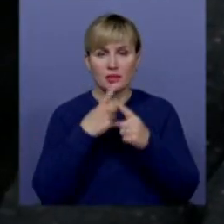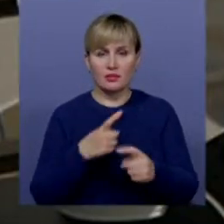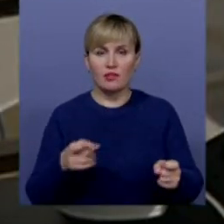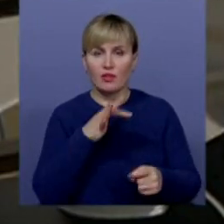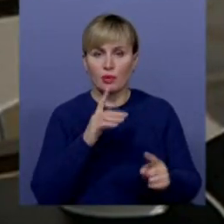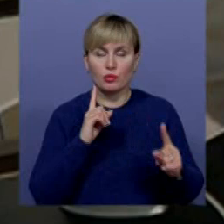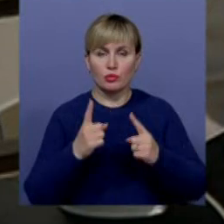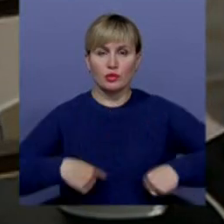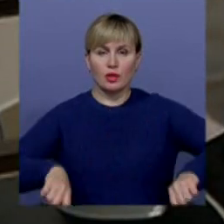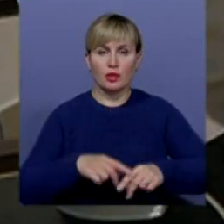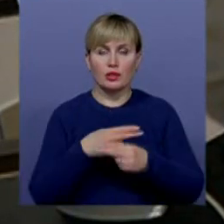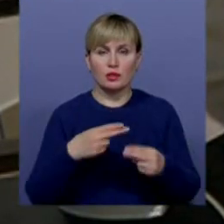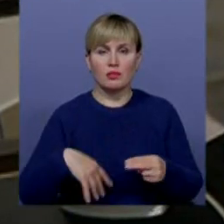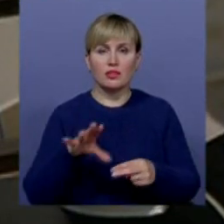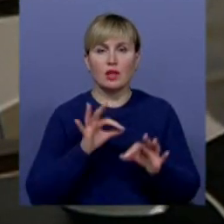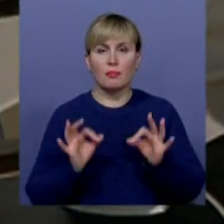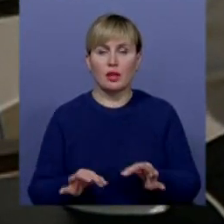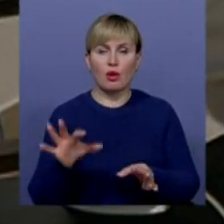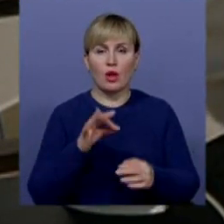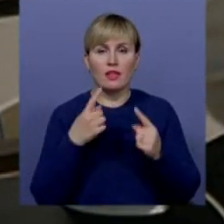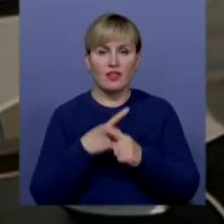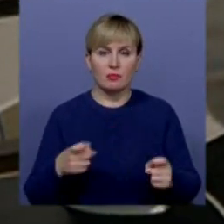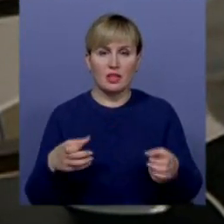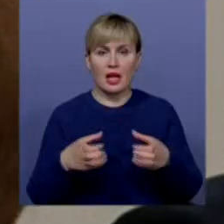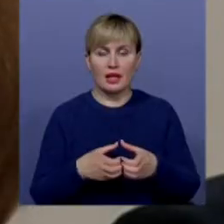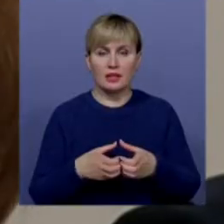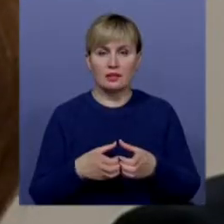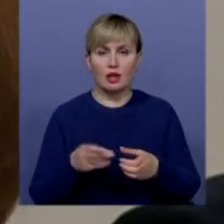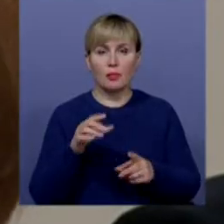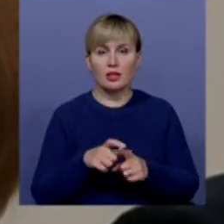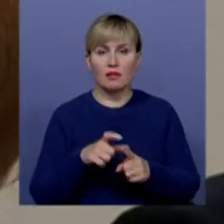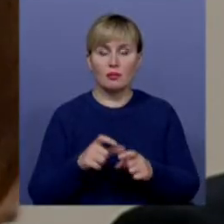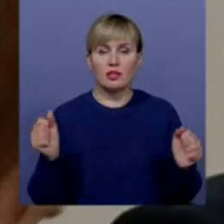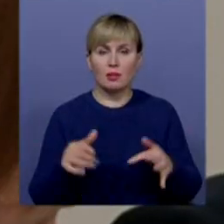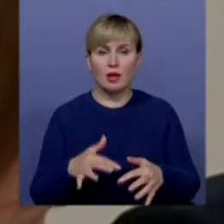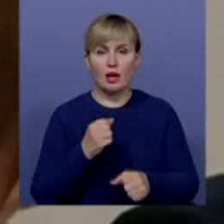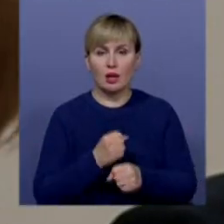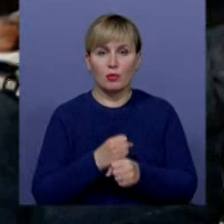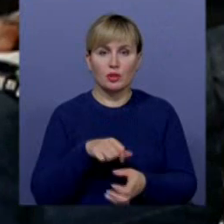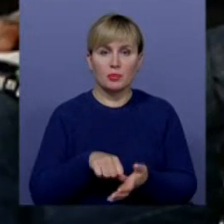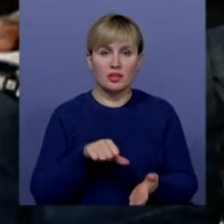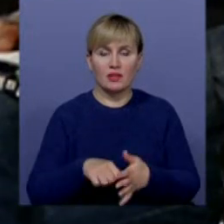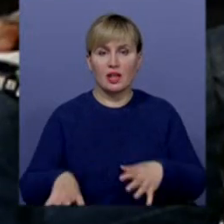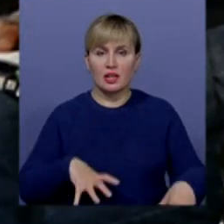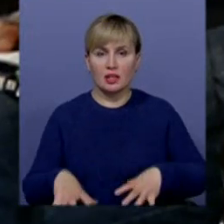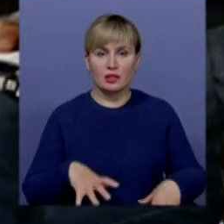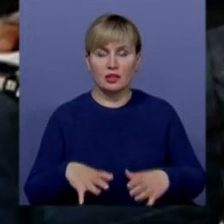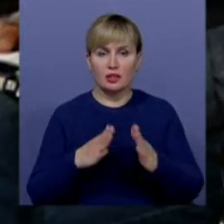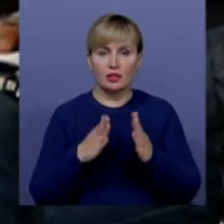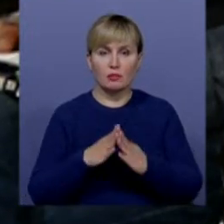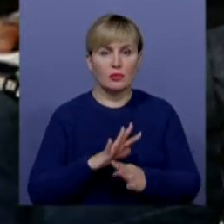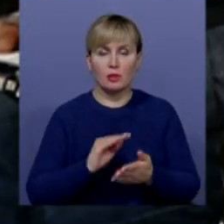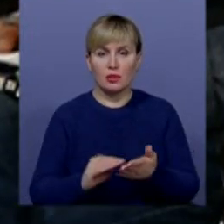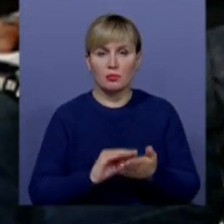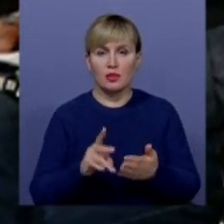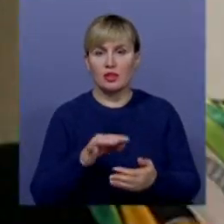время круглого стола на тему «Вся правда об информационных агентствах». По словам собравшихся, работа представителей рынка недвижимости не прописана